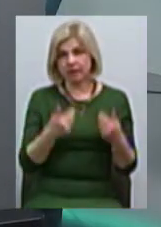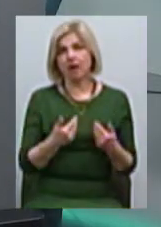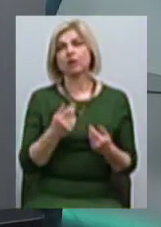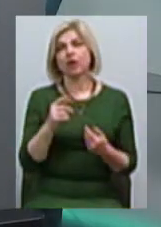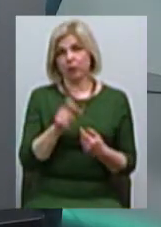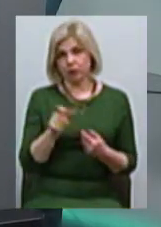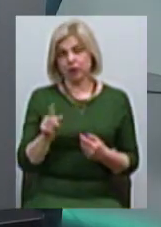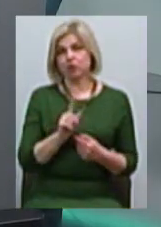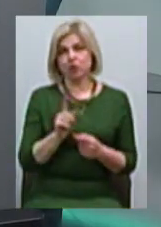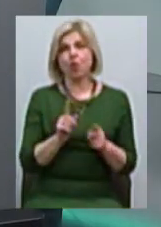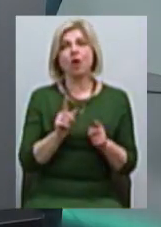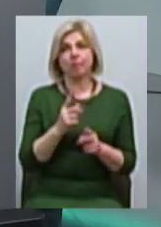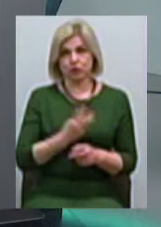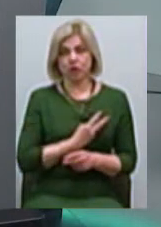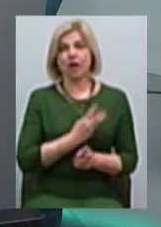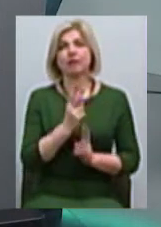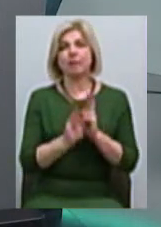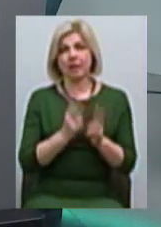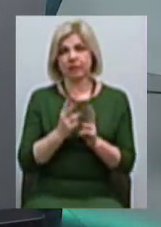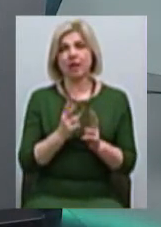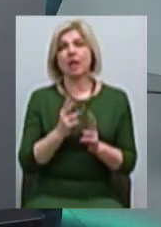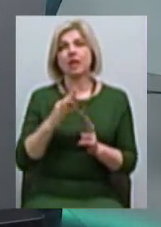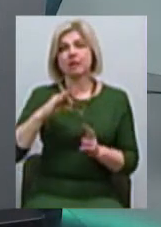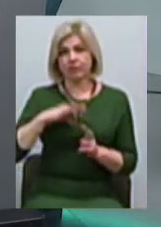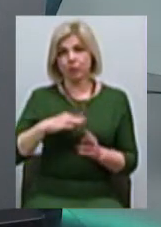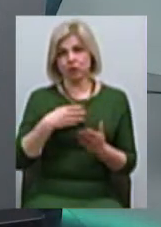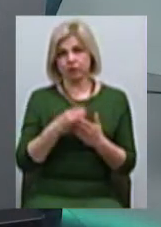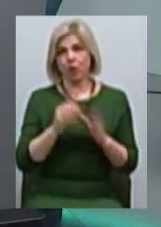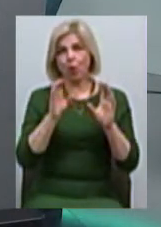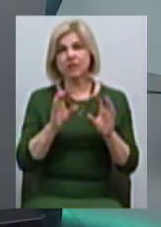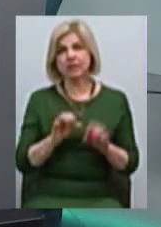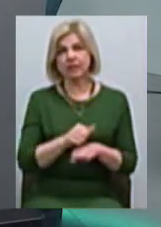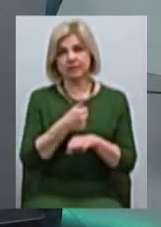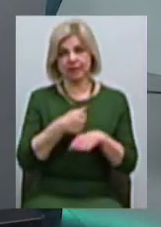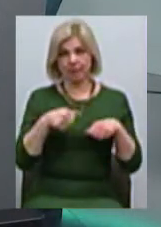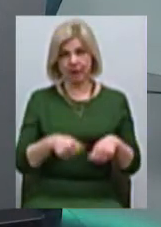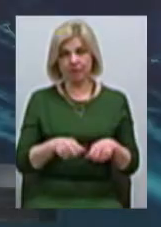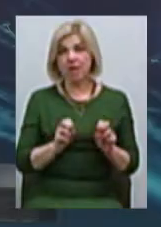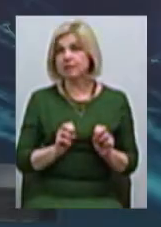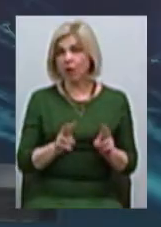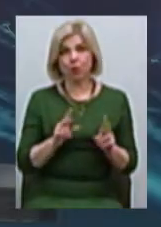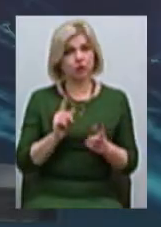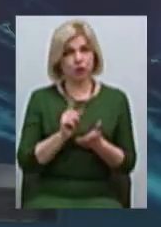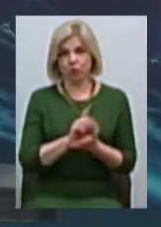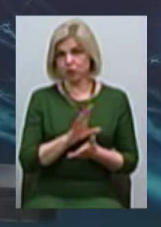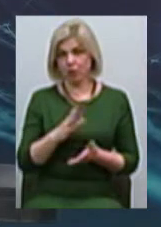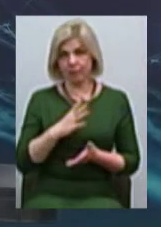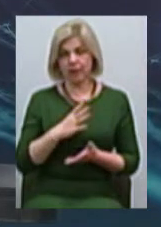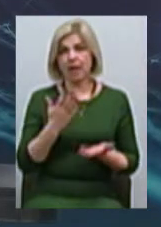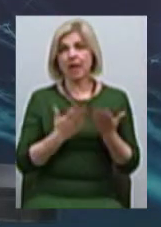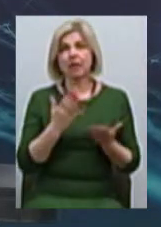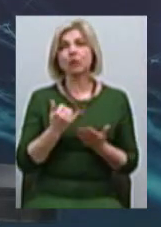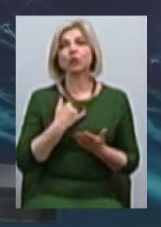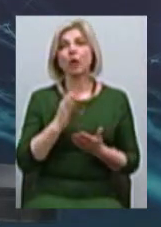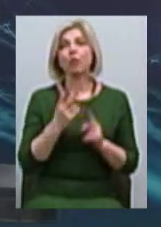змінити і забезпечити своє конституційне право. Загроз не може бути. Єдине, що людина повинна розуміти, якщо у нас буде другий тур,